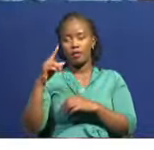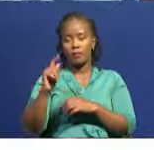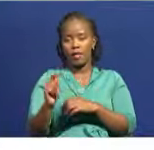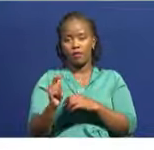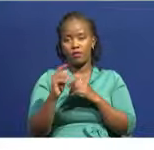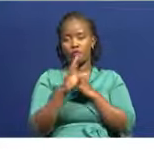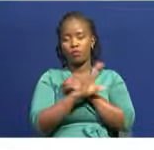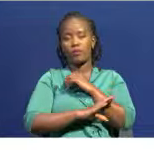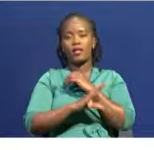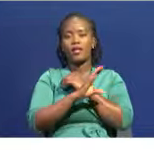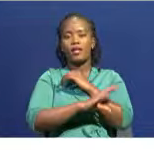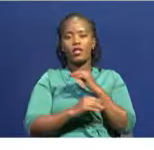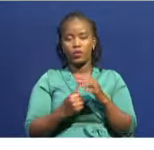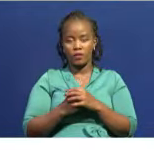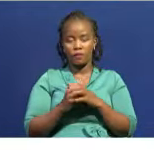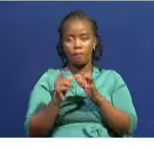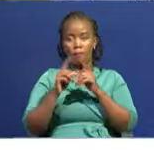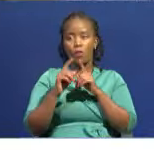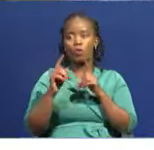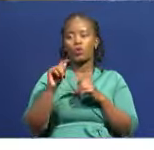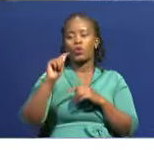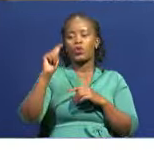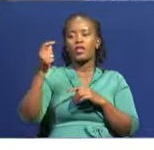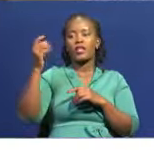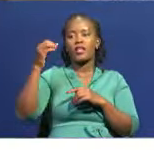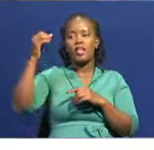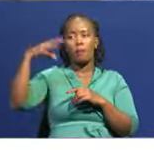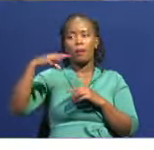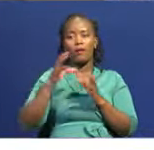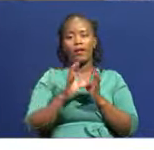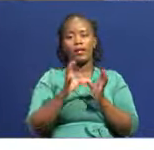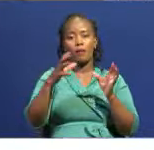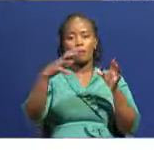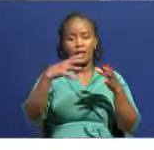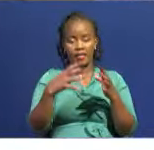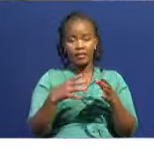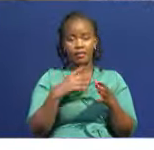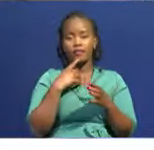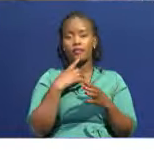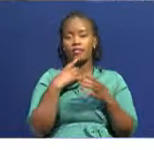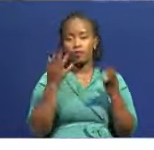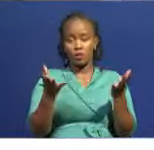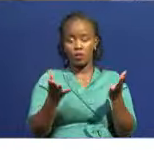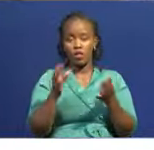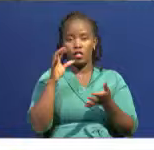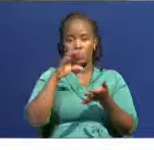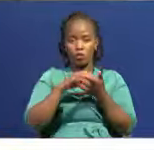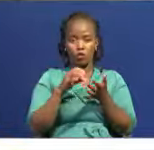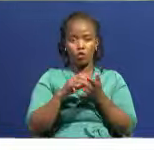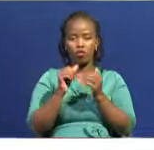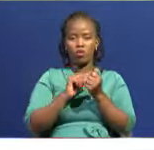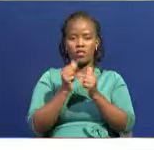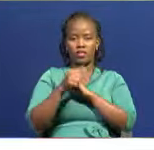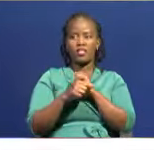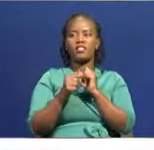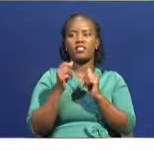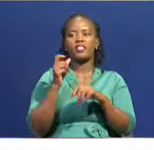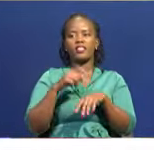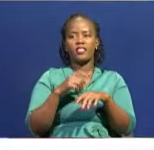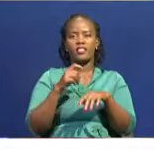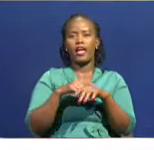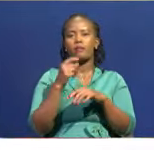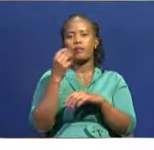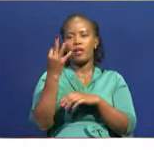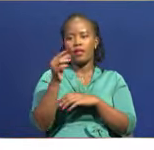kitaifa. Taarifa ya kampuni ya umeme Kenya Power iliashiria kwamba hali hiyo ilirekebishwa mwendo wa saa 9 na